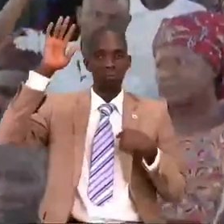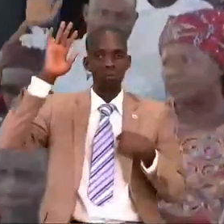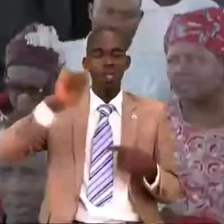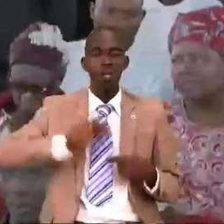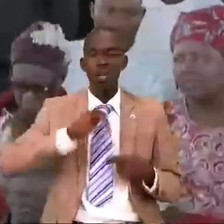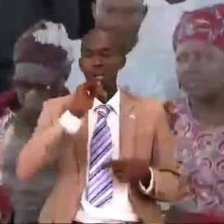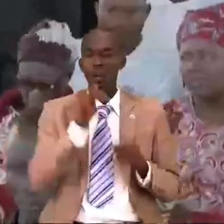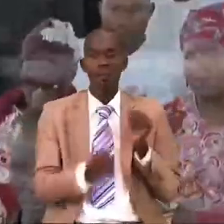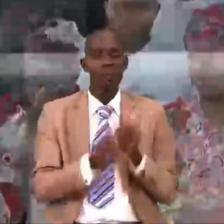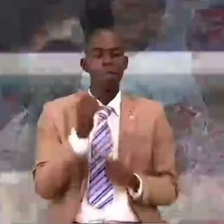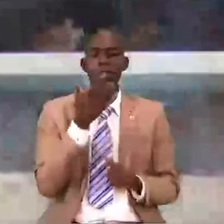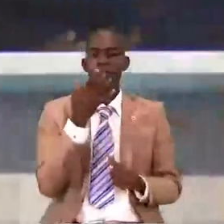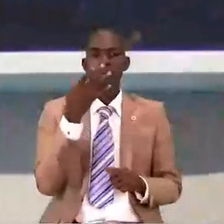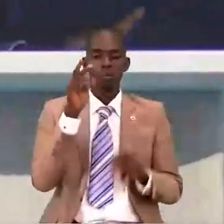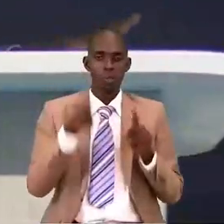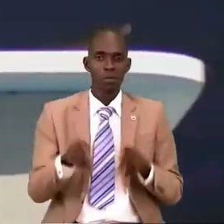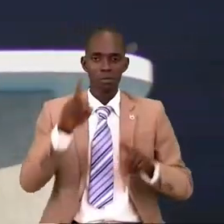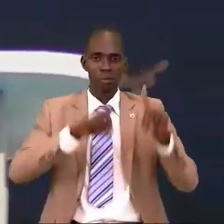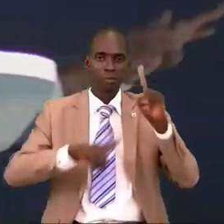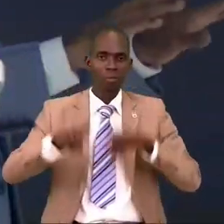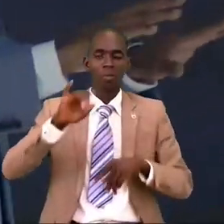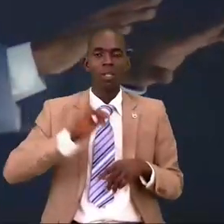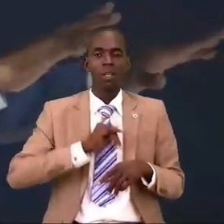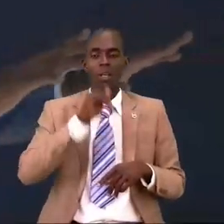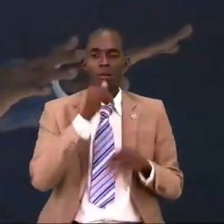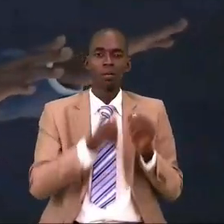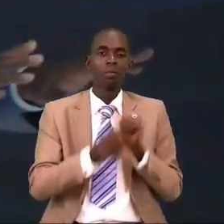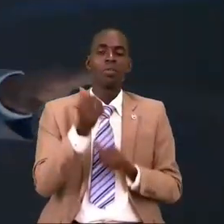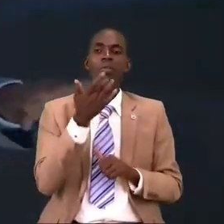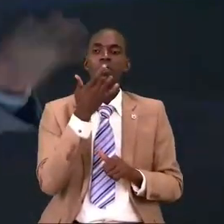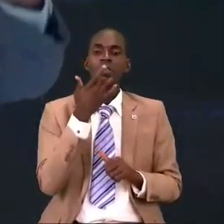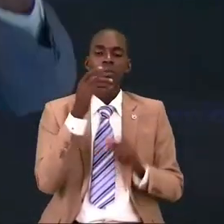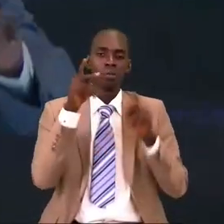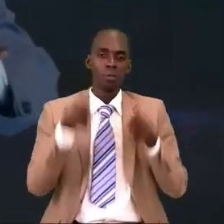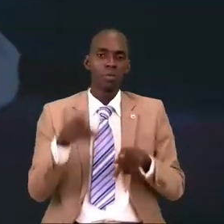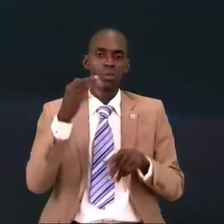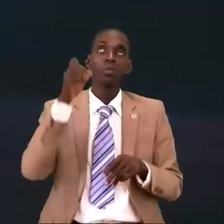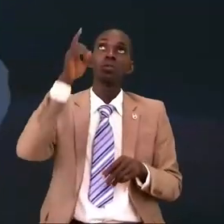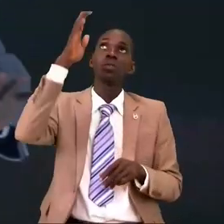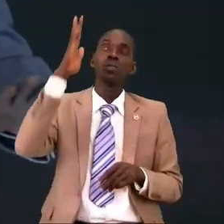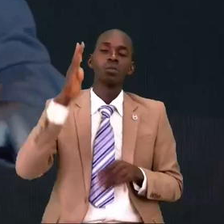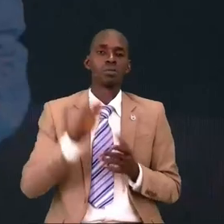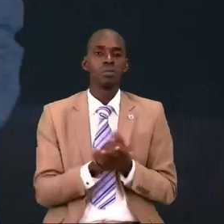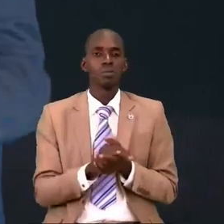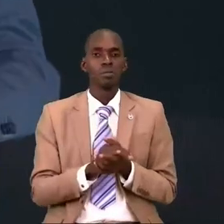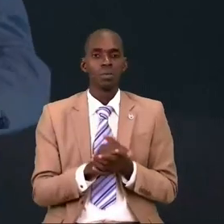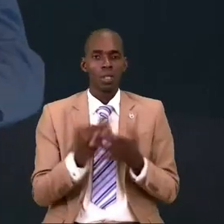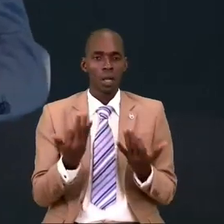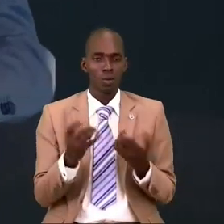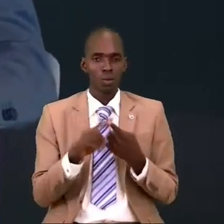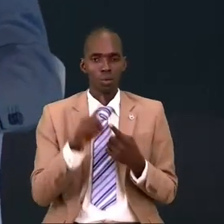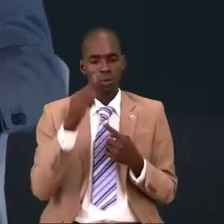Je veux que tu penses à Josué. Et pense au souverain sacrificateur. Pense au sacrificateur en